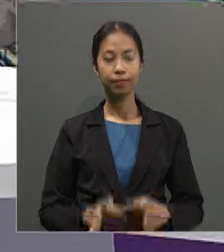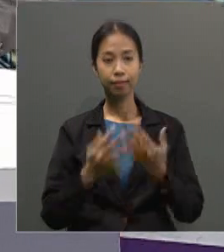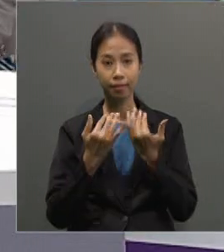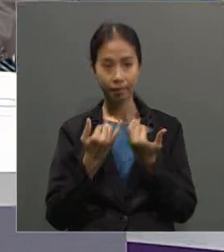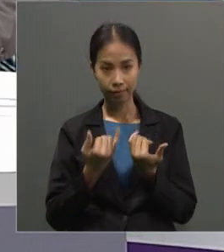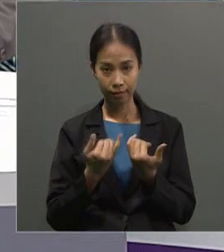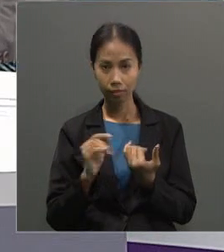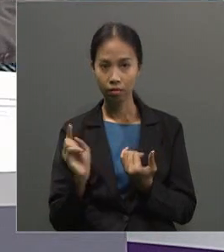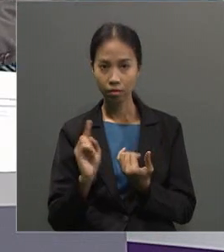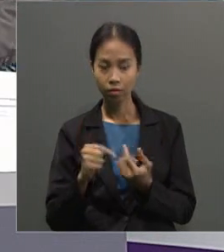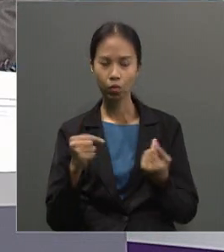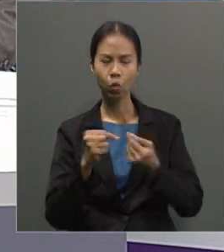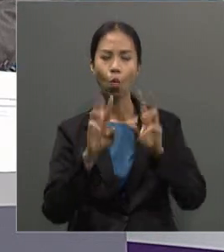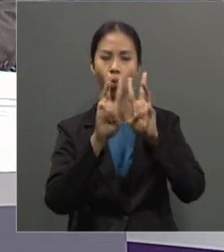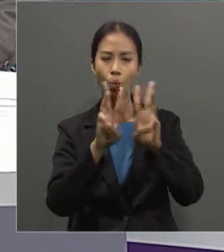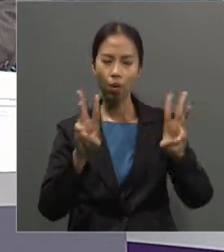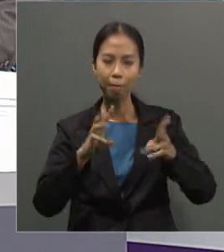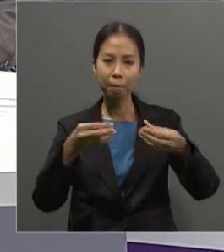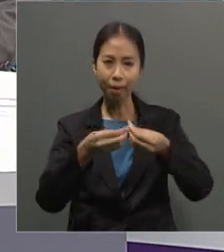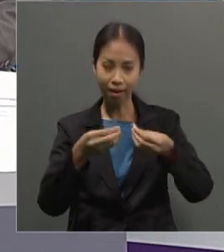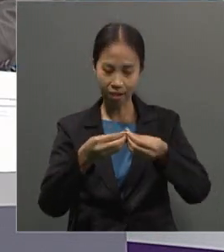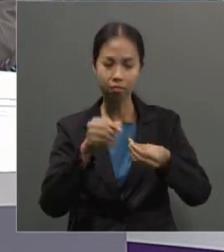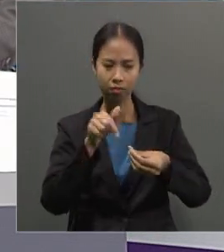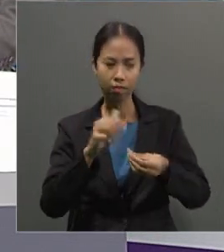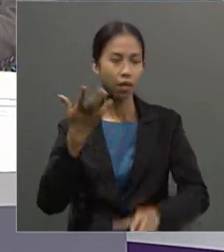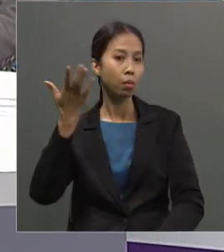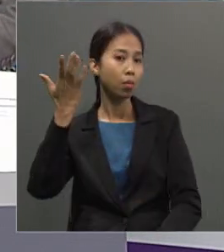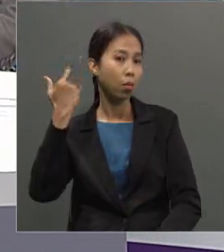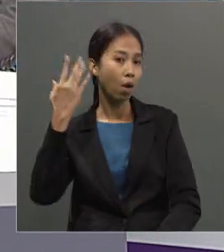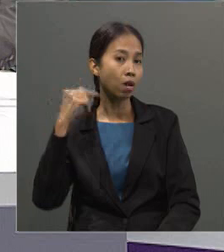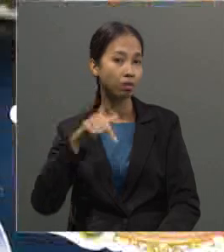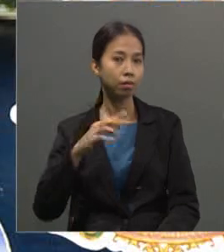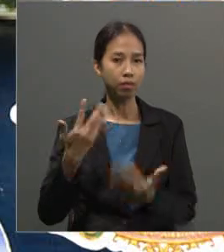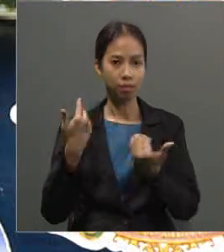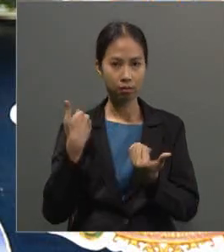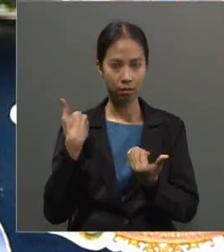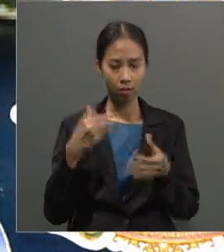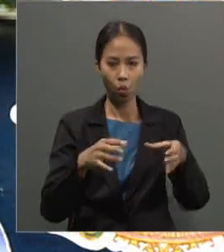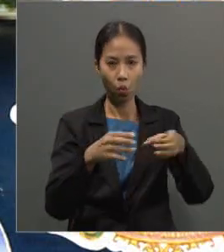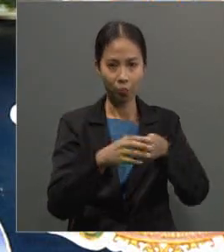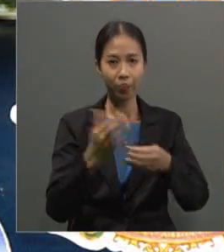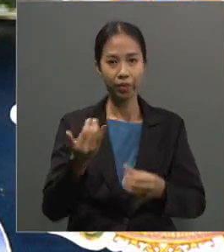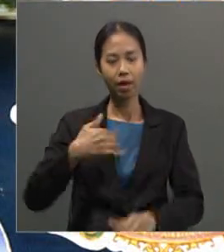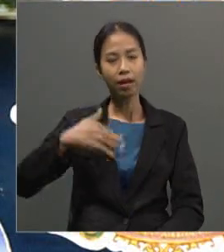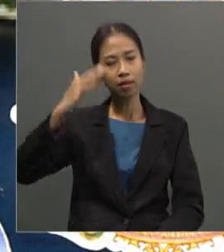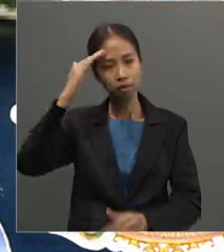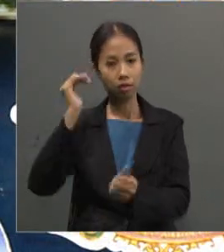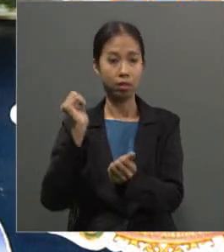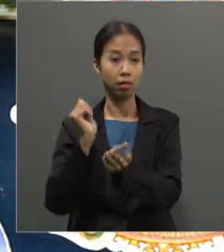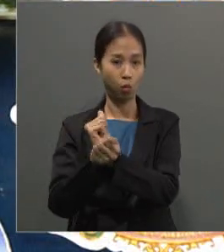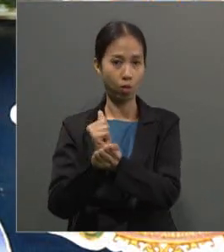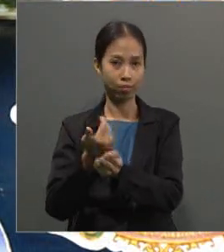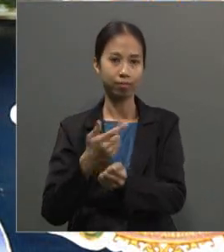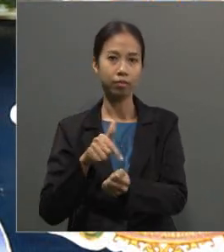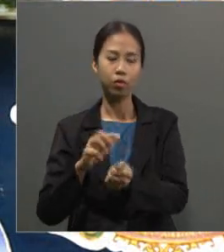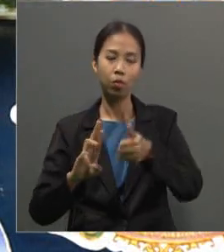ตามความคืบหน้ากรณีเว็บพนันออนไลน์เครือข่ายของมินนี่นะคะเมื่อวานนี้ค่ะ1ใน8ลูกน้องของบิ๊กโจ๊กก็คือพลตำรวจเอกสุรเชษฐ์หักพานร